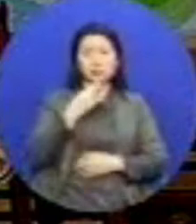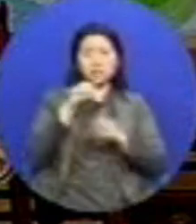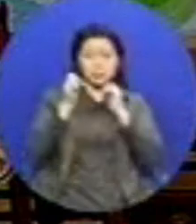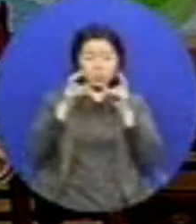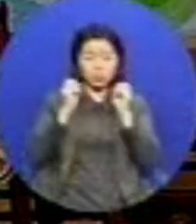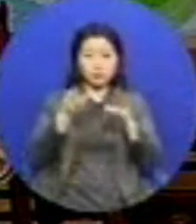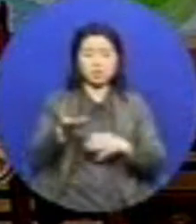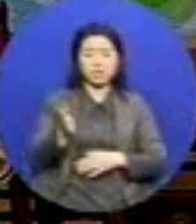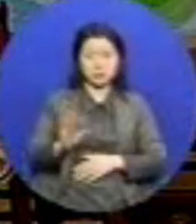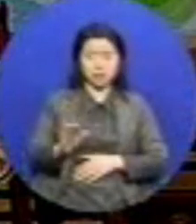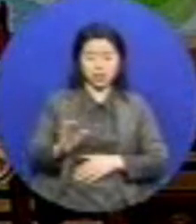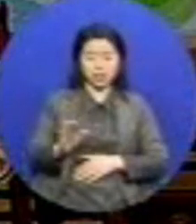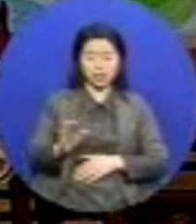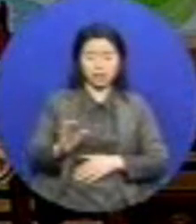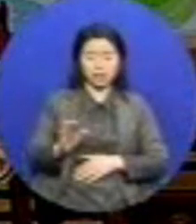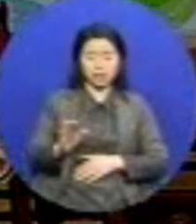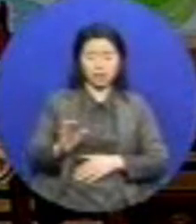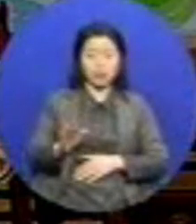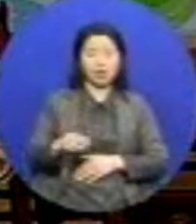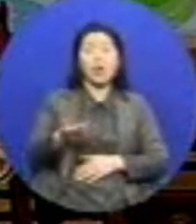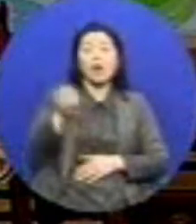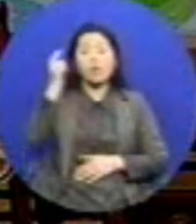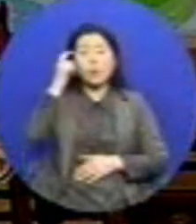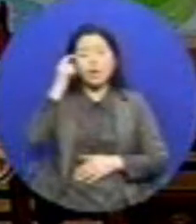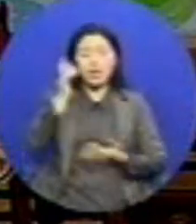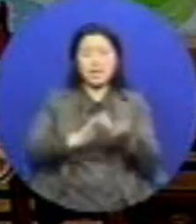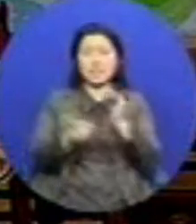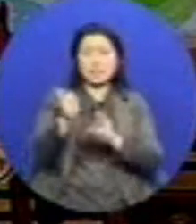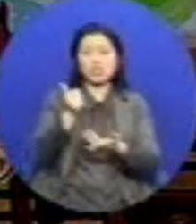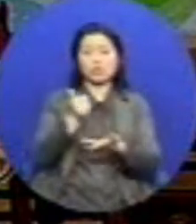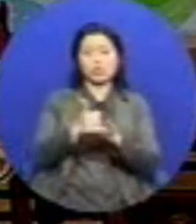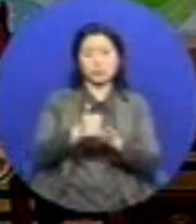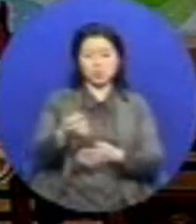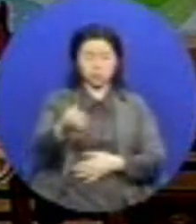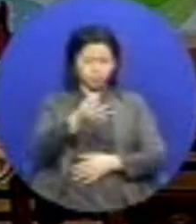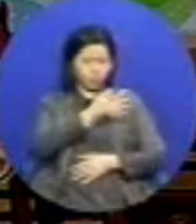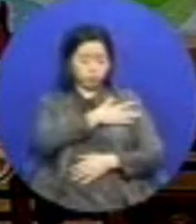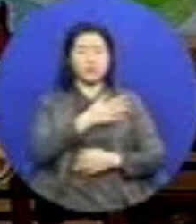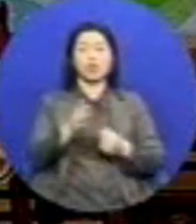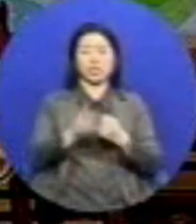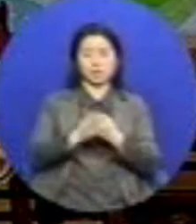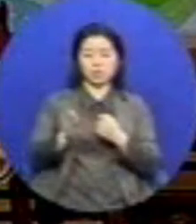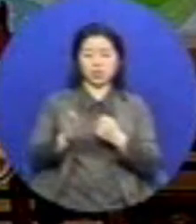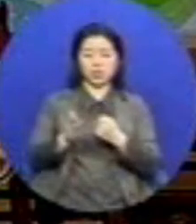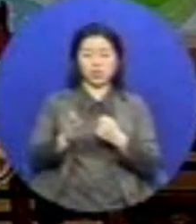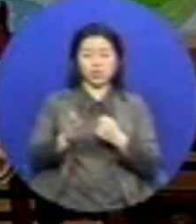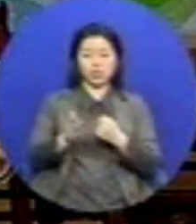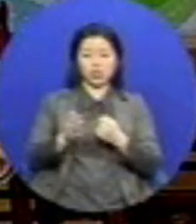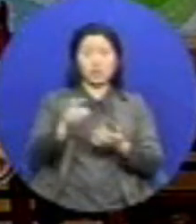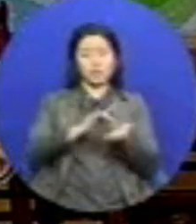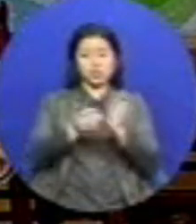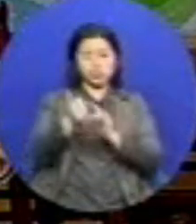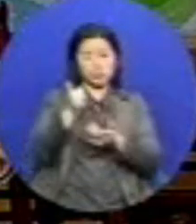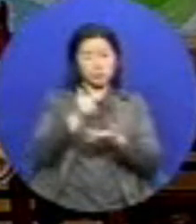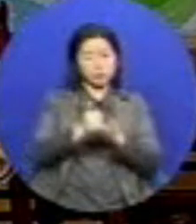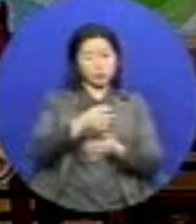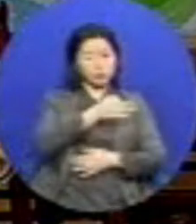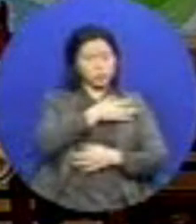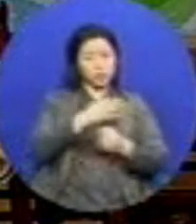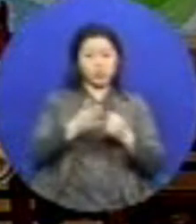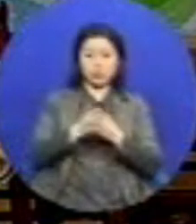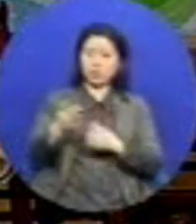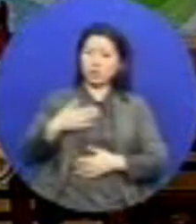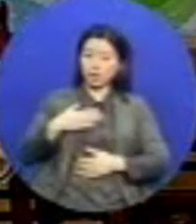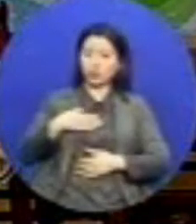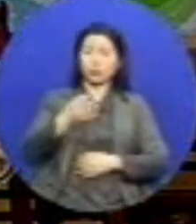예수님이 부유 하시니까 딸은 예수님의 가진 2 나도 부여하지 크게 깨달아 지들